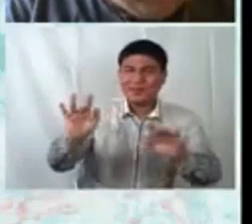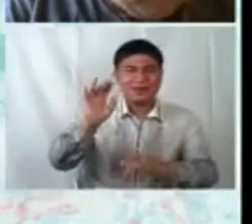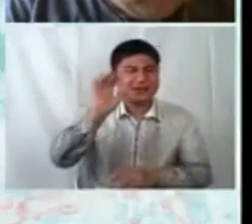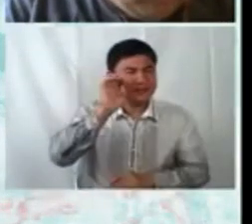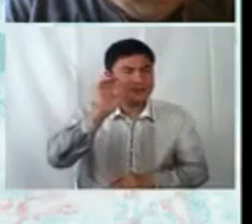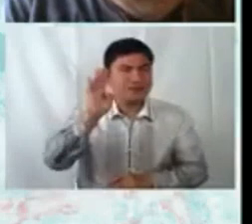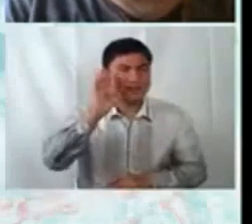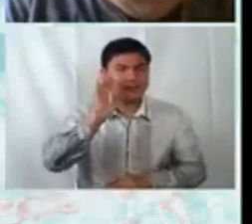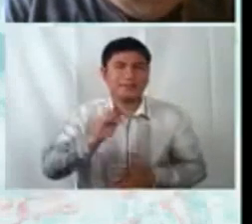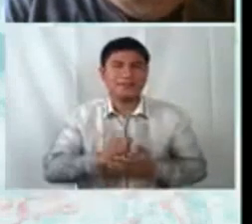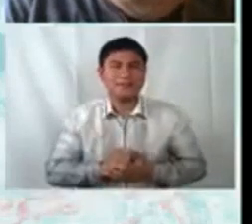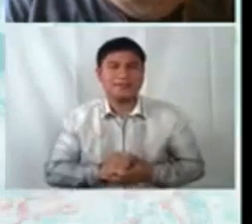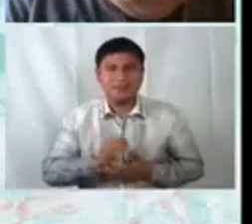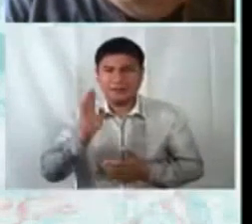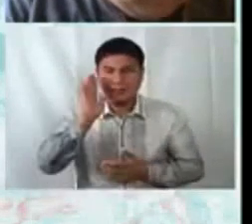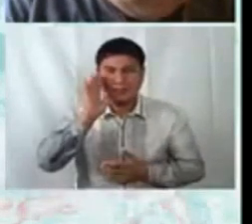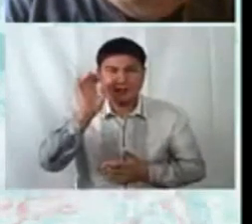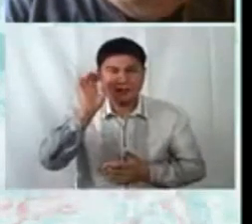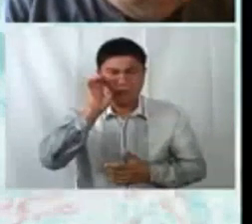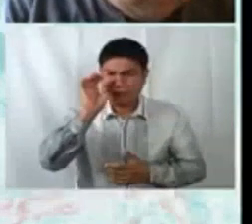no?